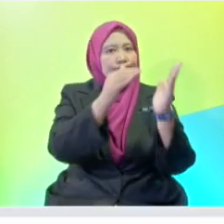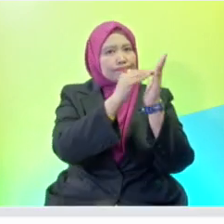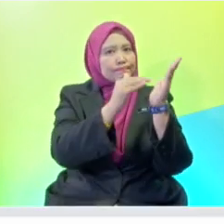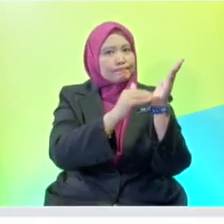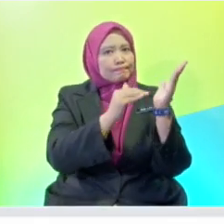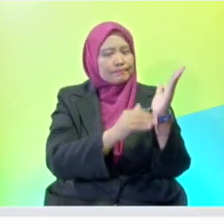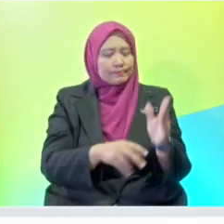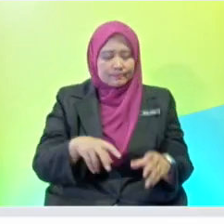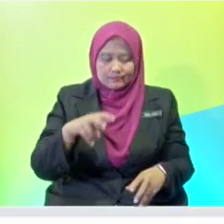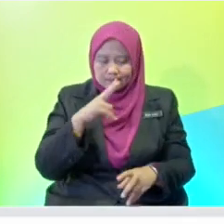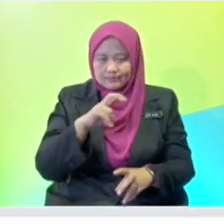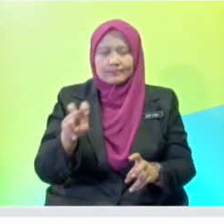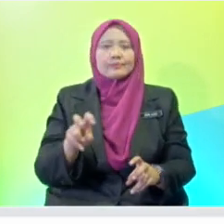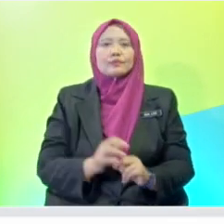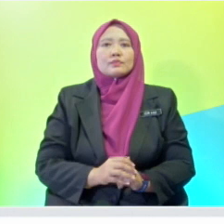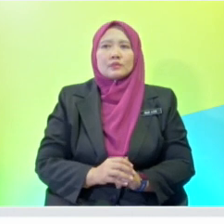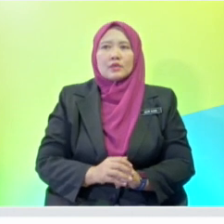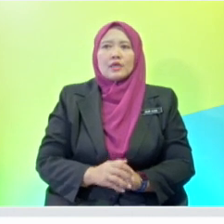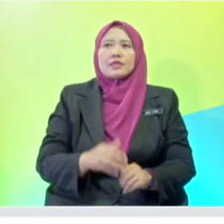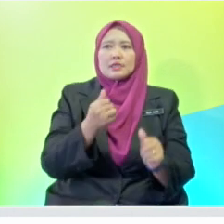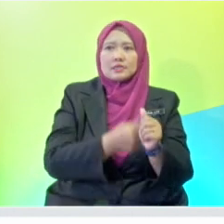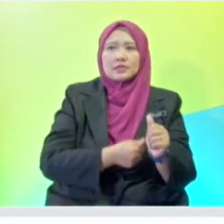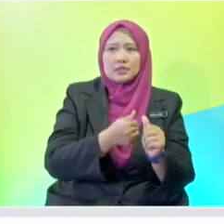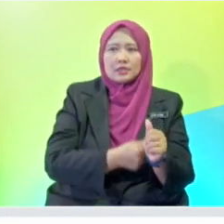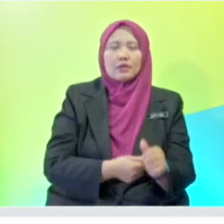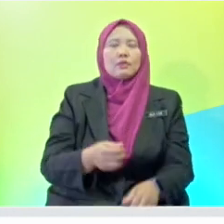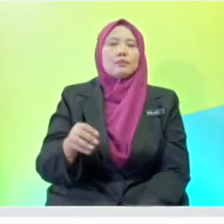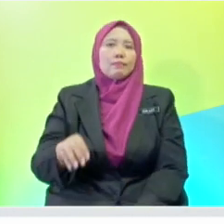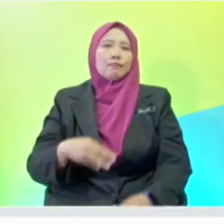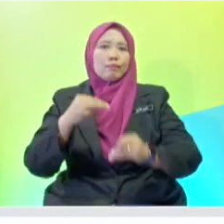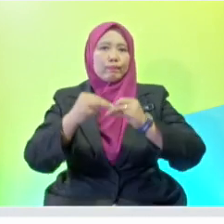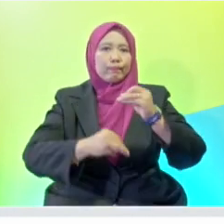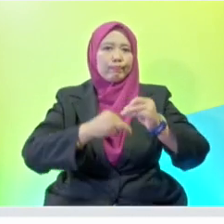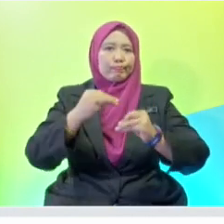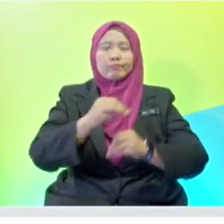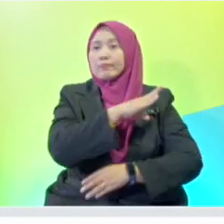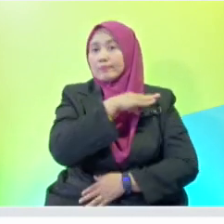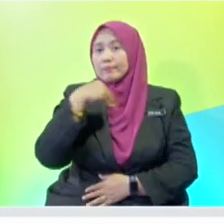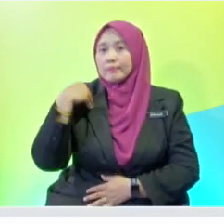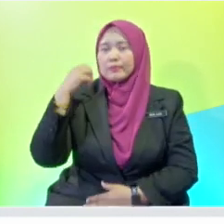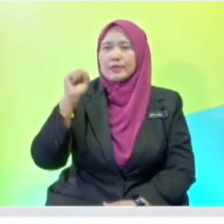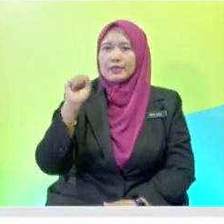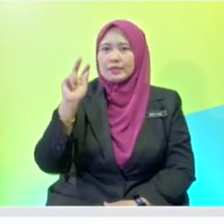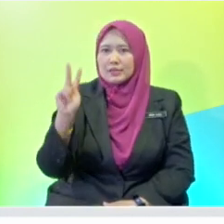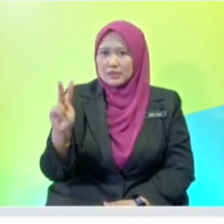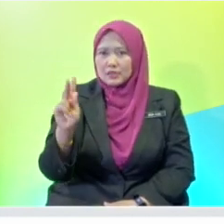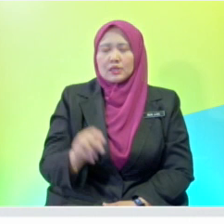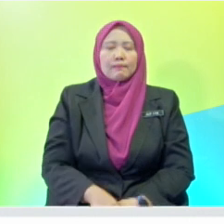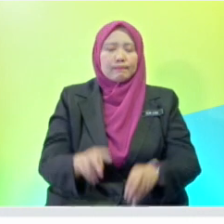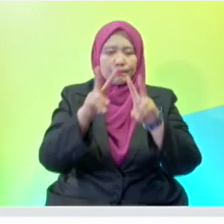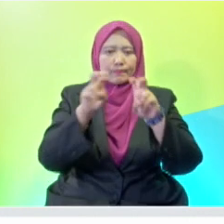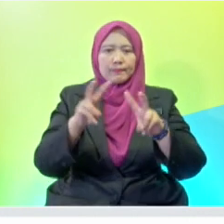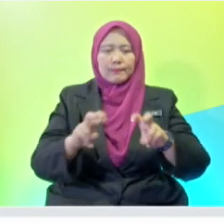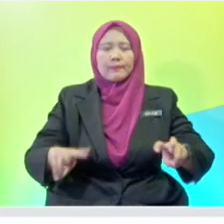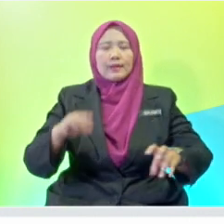bagi setiap mau diul dan setiap kandungan Ya di mana setiap petak Siren yang dijalankan akan